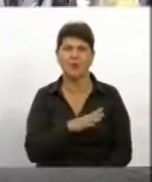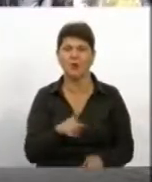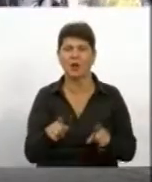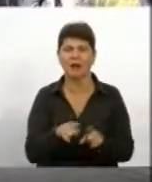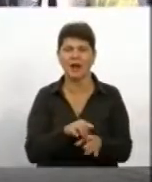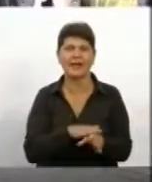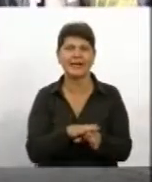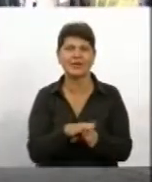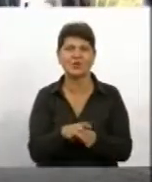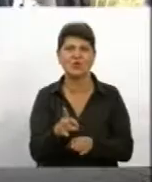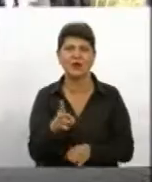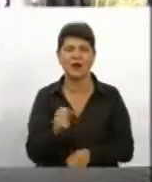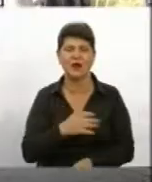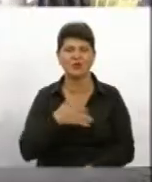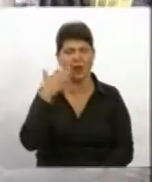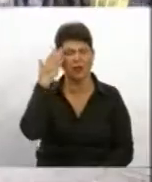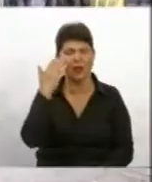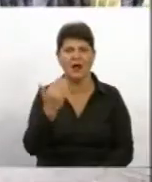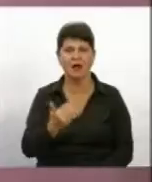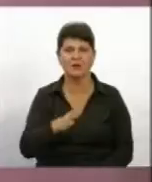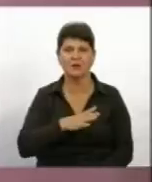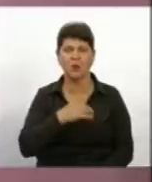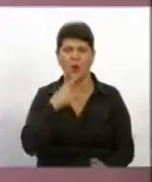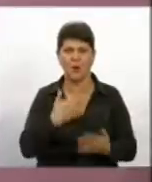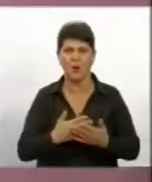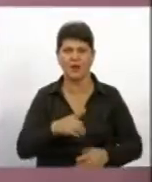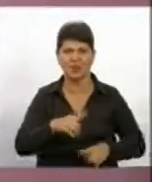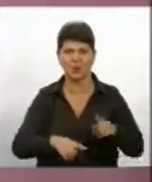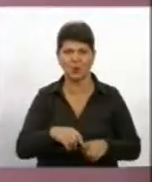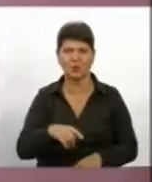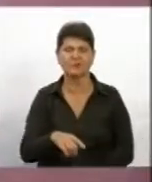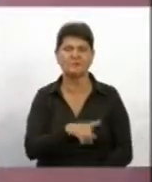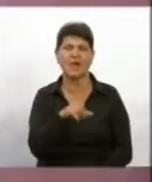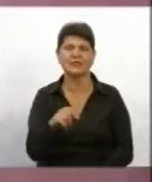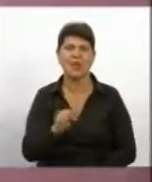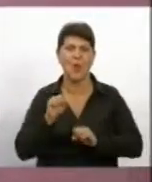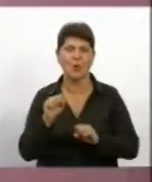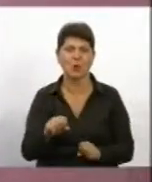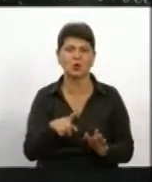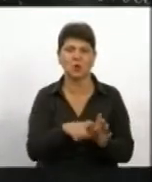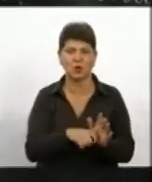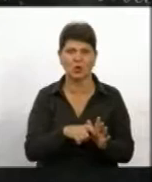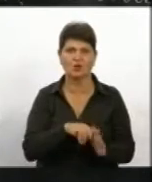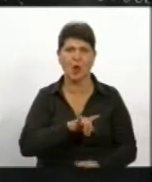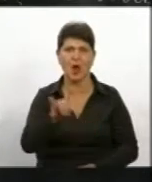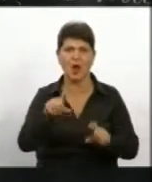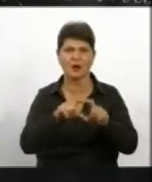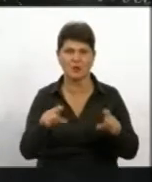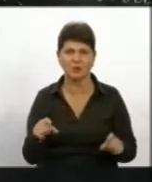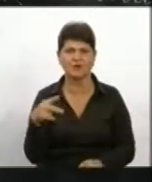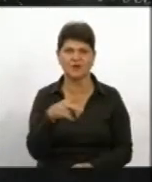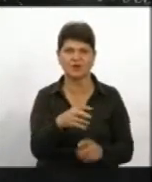ця наша ідея, тому що він дійсно був такий патріот України. За оборону Донецького аеропорту у 2015-му Анатолія